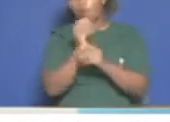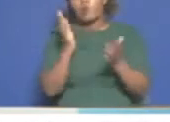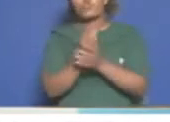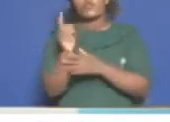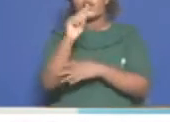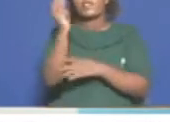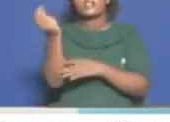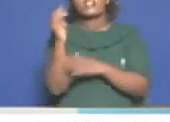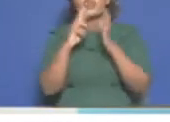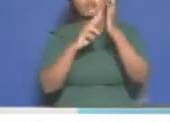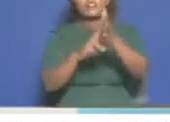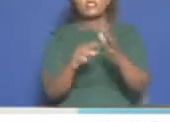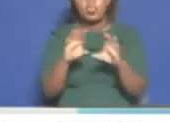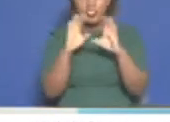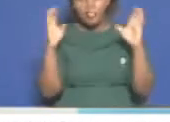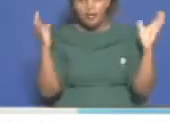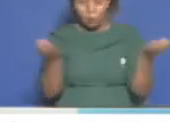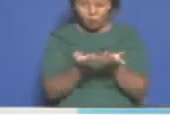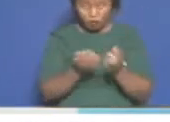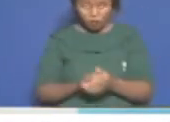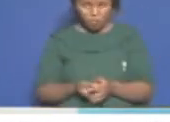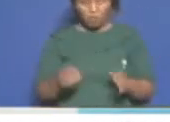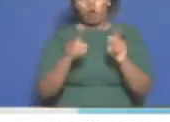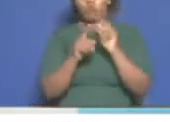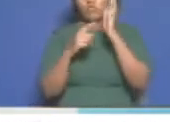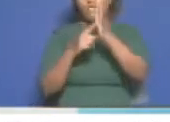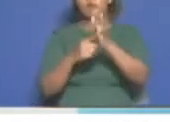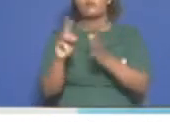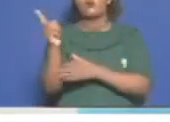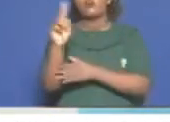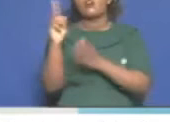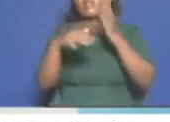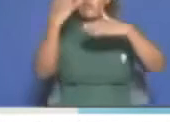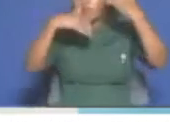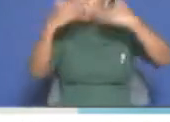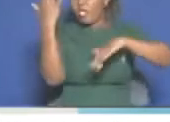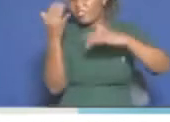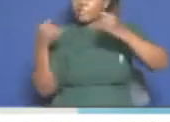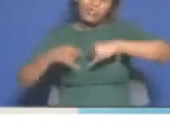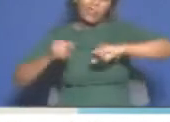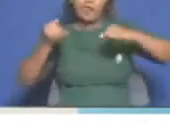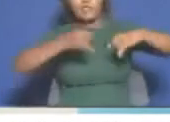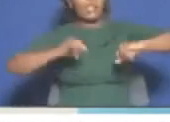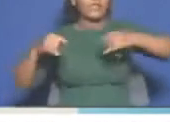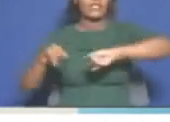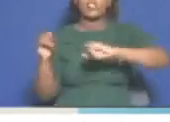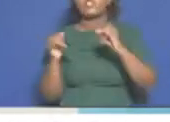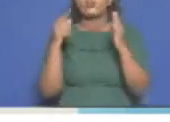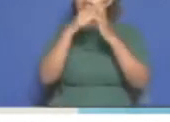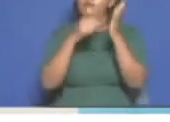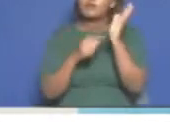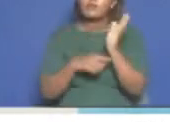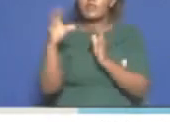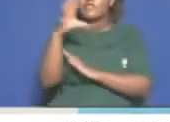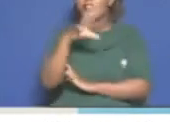map. Na katika nchi yetu ya Kenya, chuo kikuu cha Nairobi ndio kinajaribu kuonekana katika African ranking. But